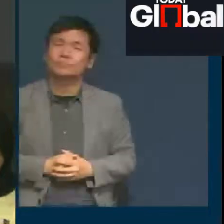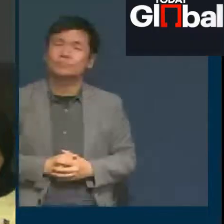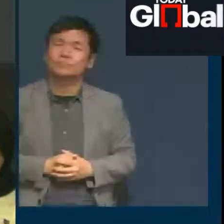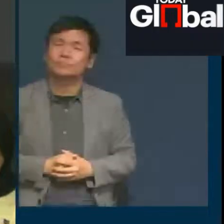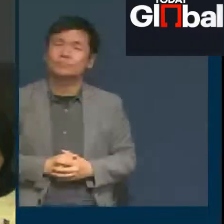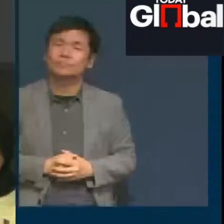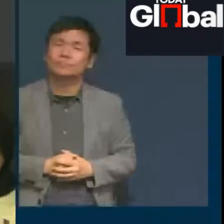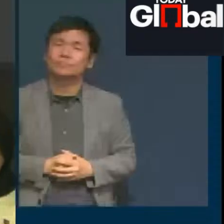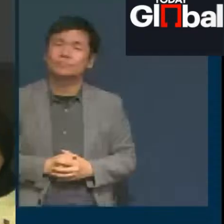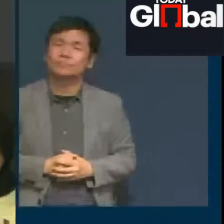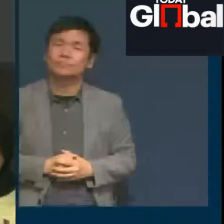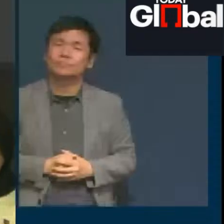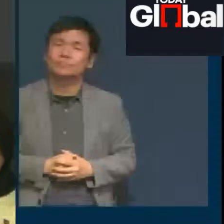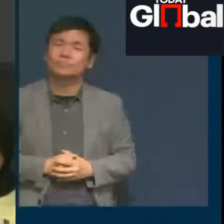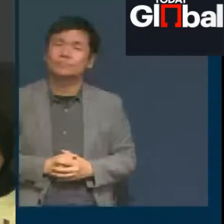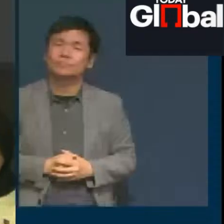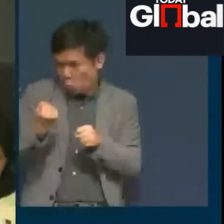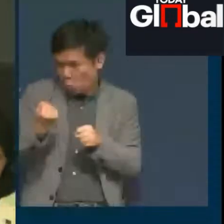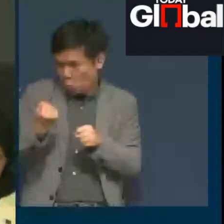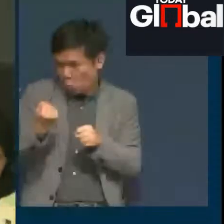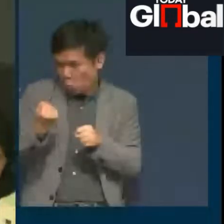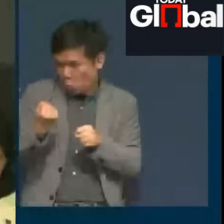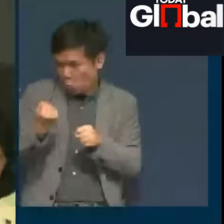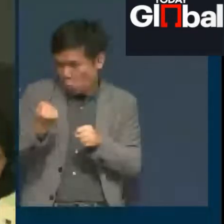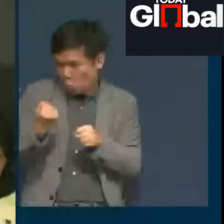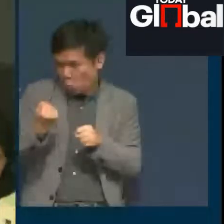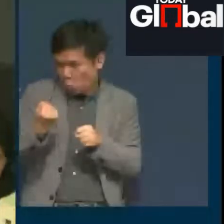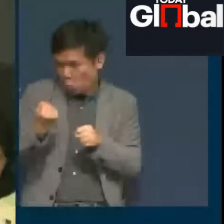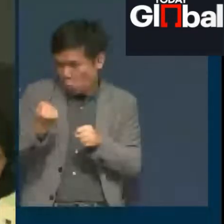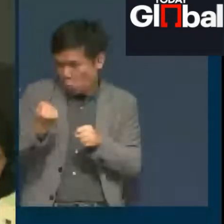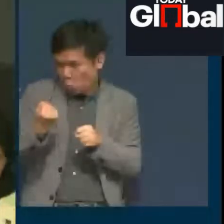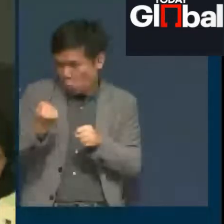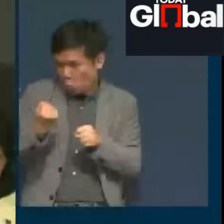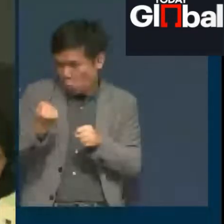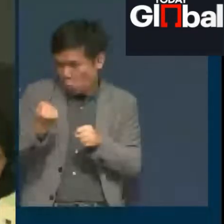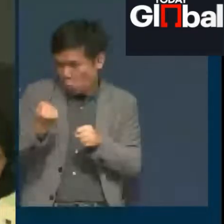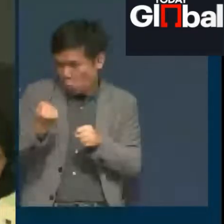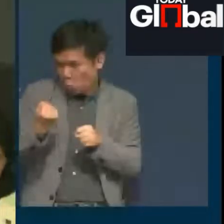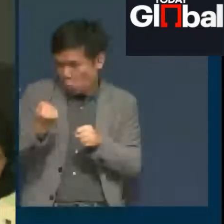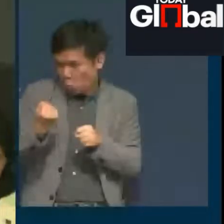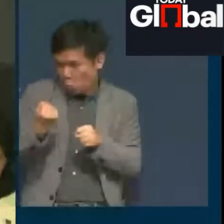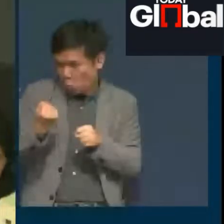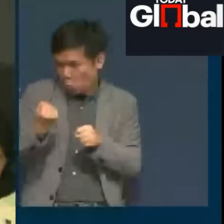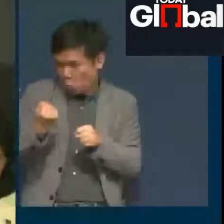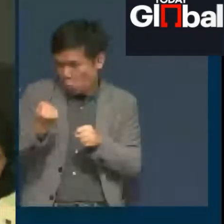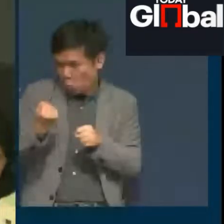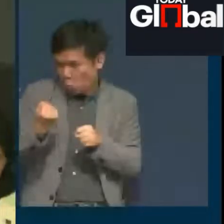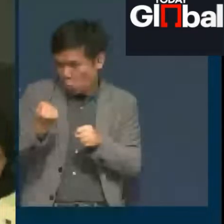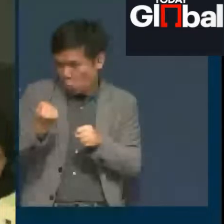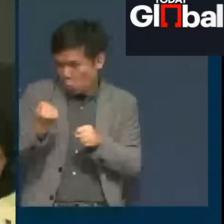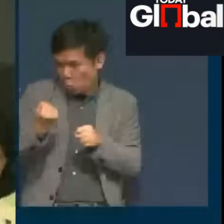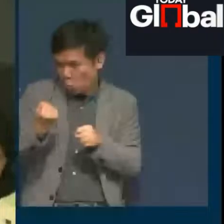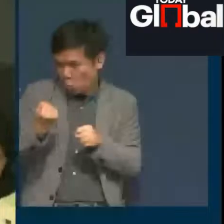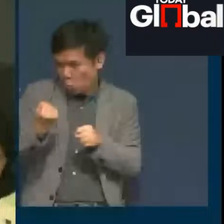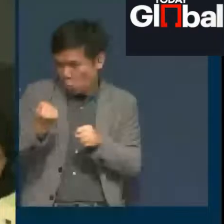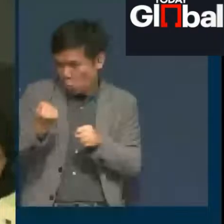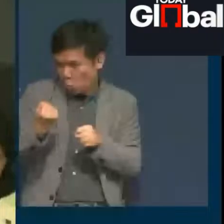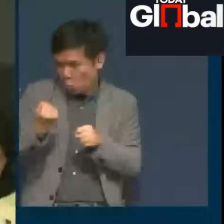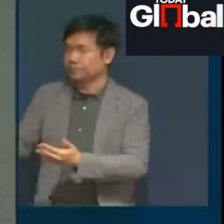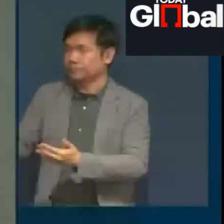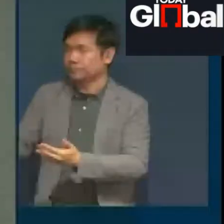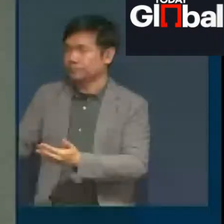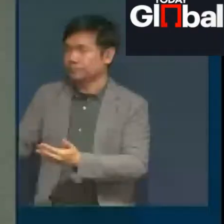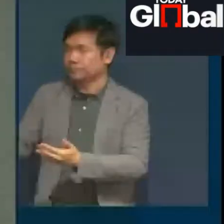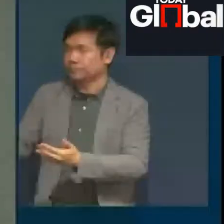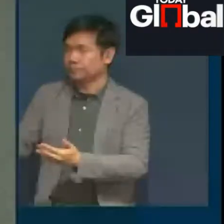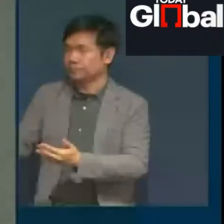وفيما يتعلق بالجهود المبذولة في إذكاء الوعي، أود أن Now, in terms of efforts related